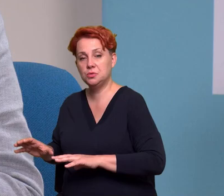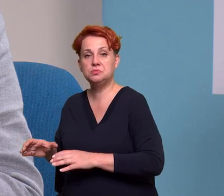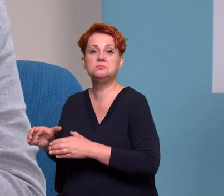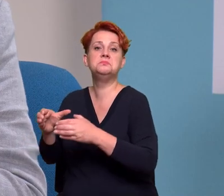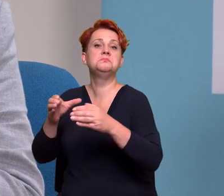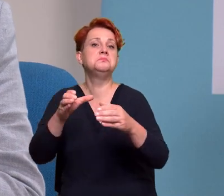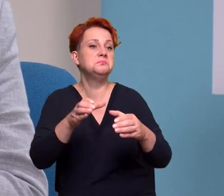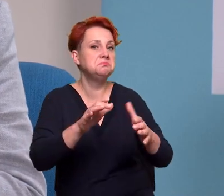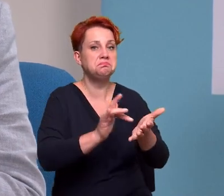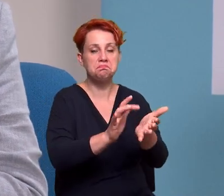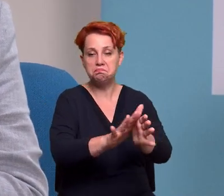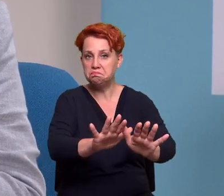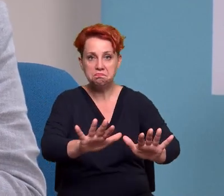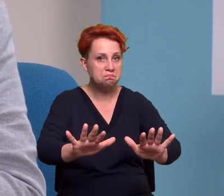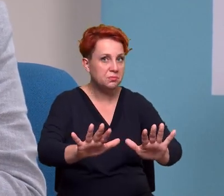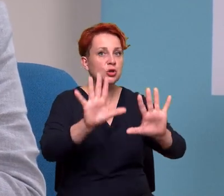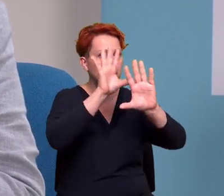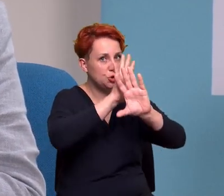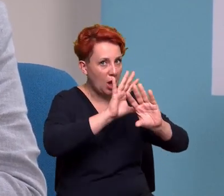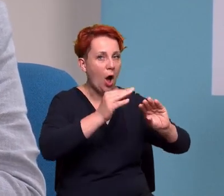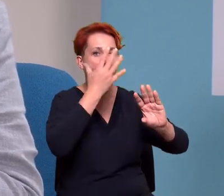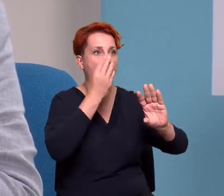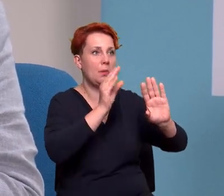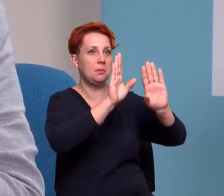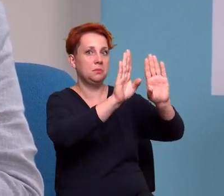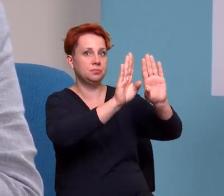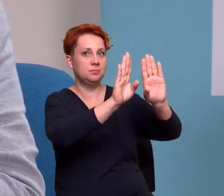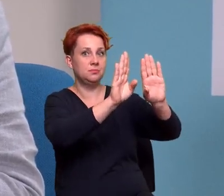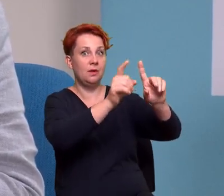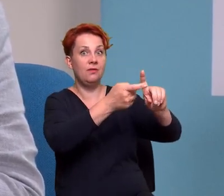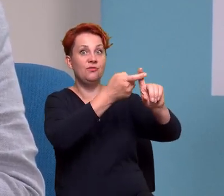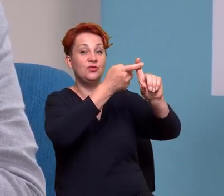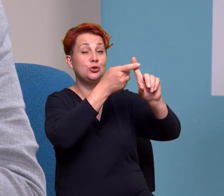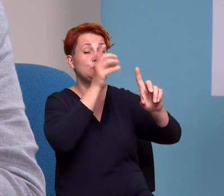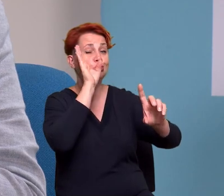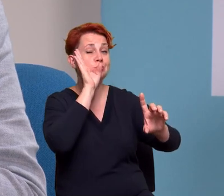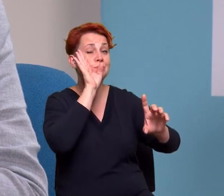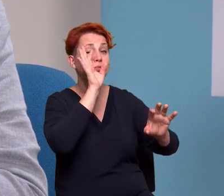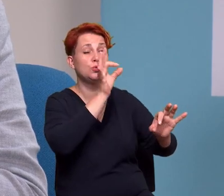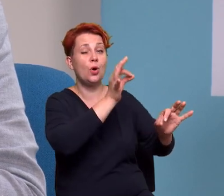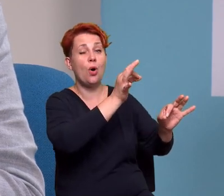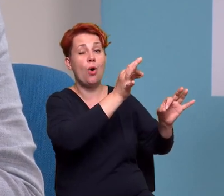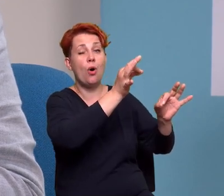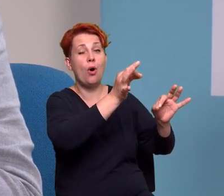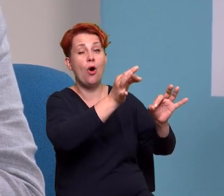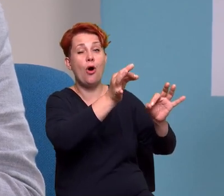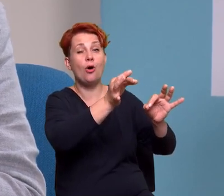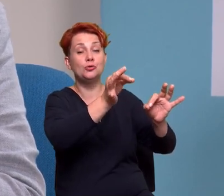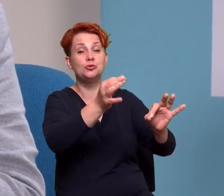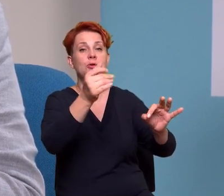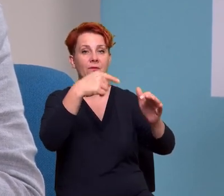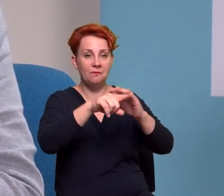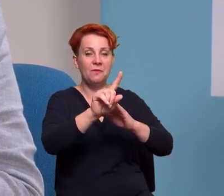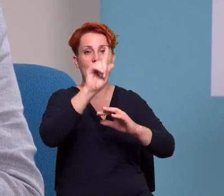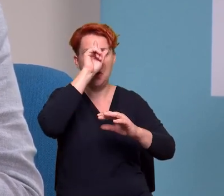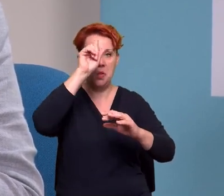to życzenie i ten obraz został i wisi nadal. Zmieniali się